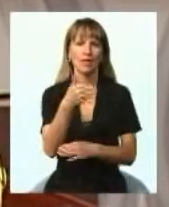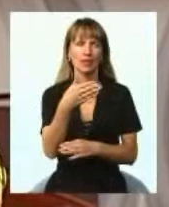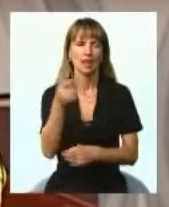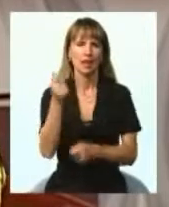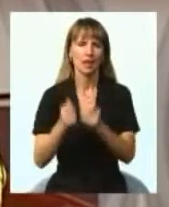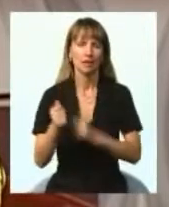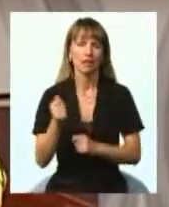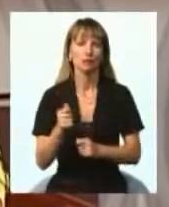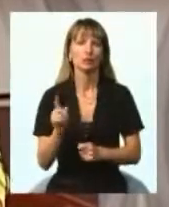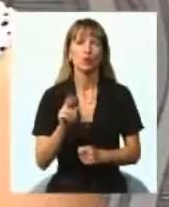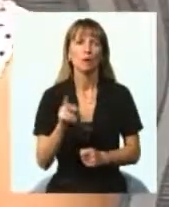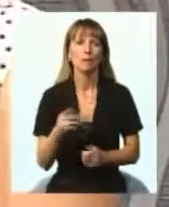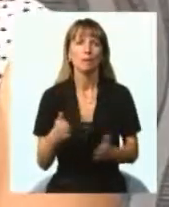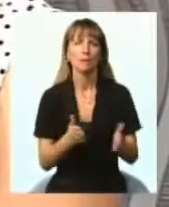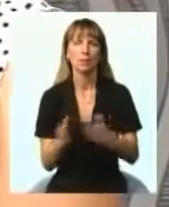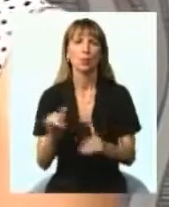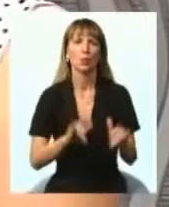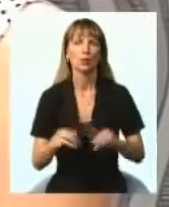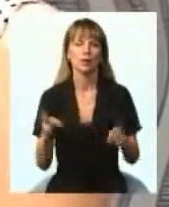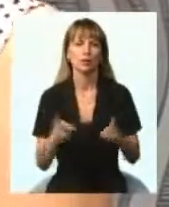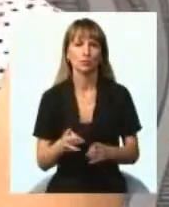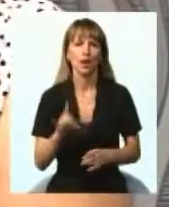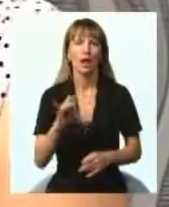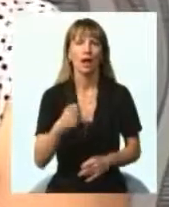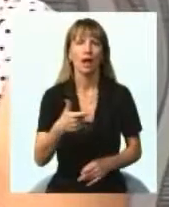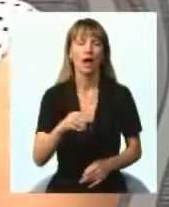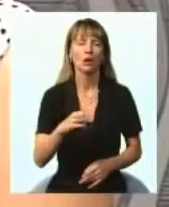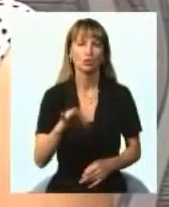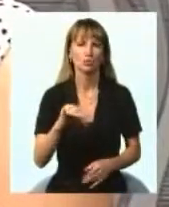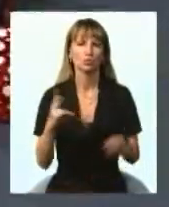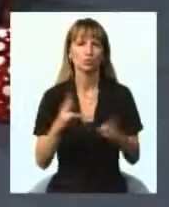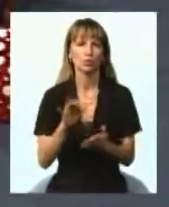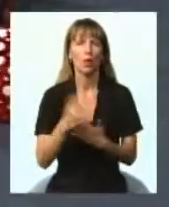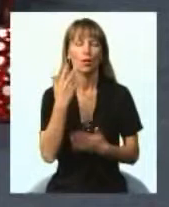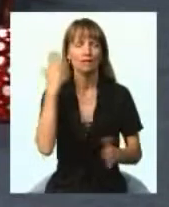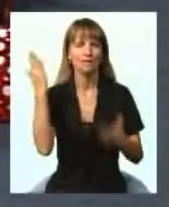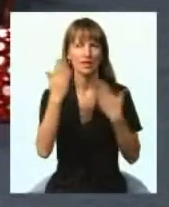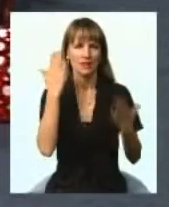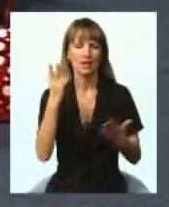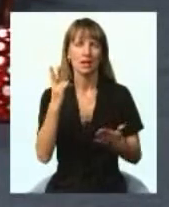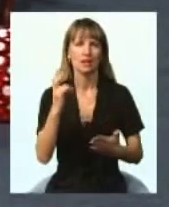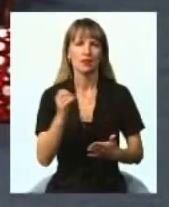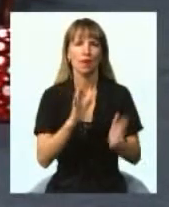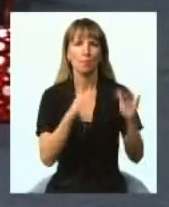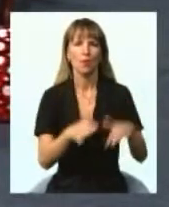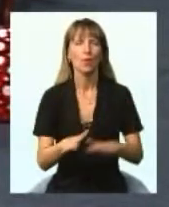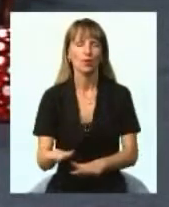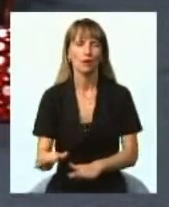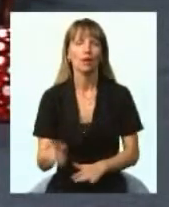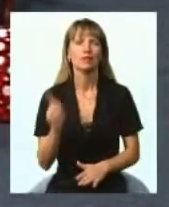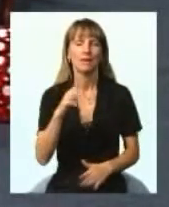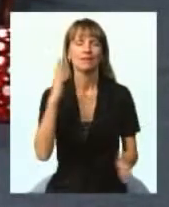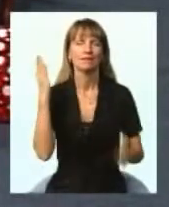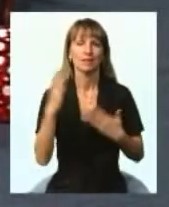куди треба. Це ж, мабуть, регатою треба займатися, коли вітер на вулиці, так? Або на морі. Там